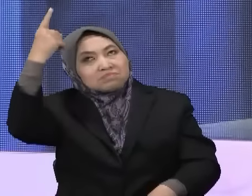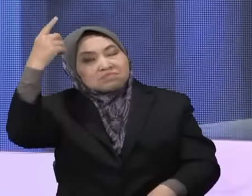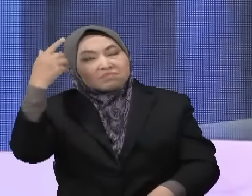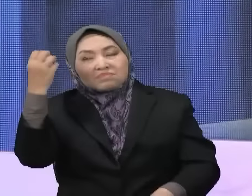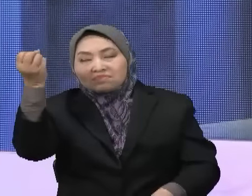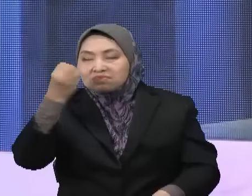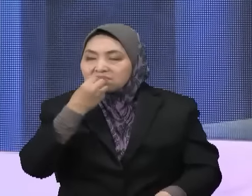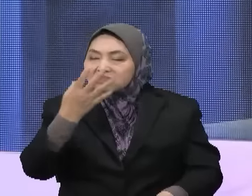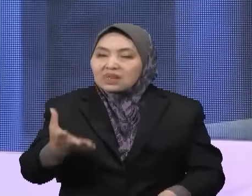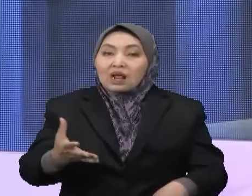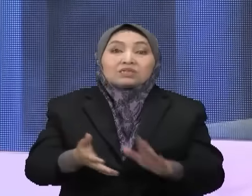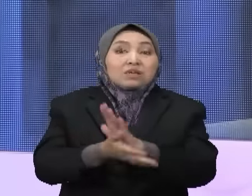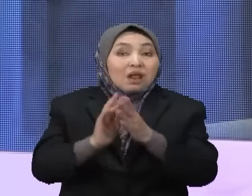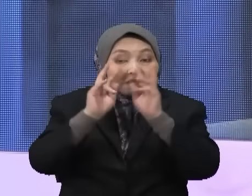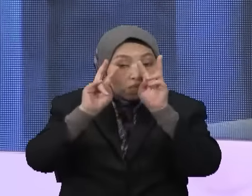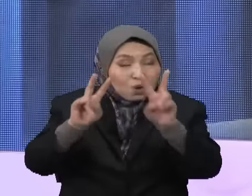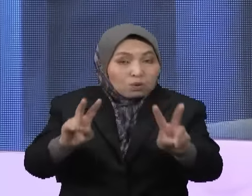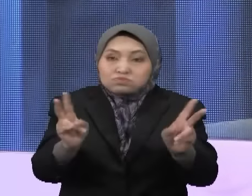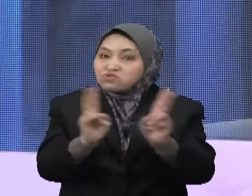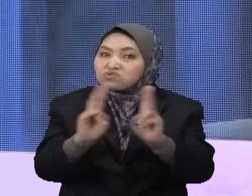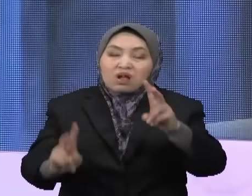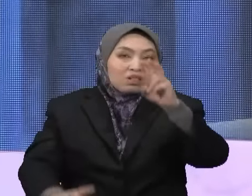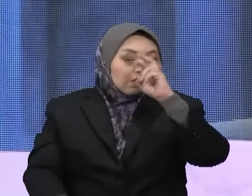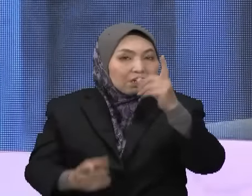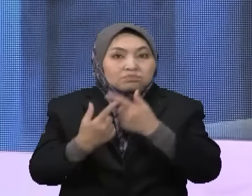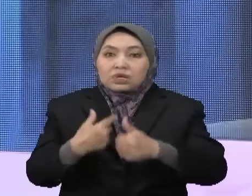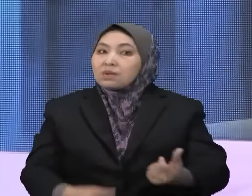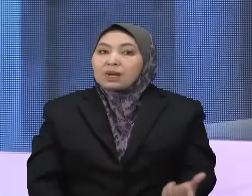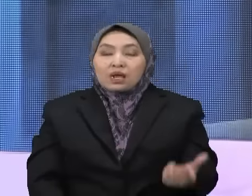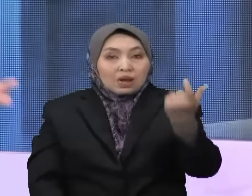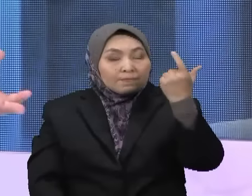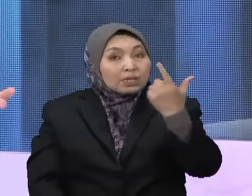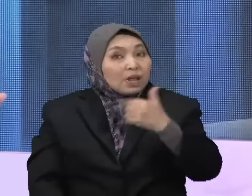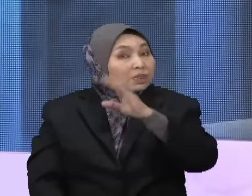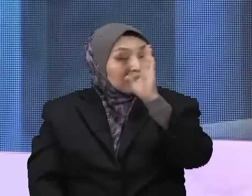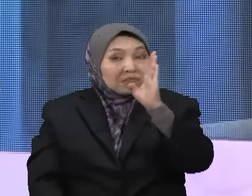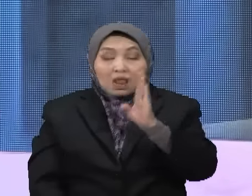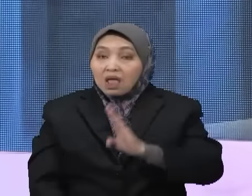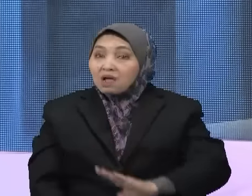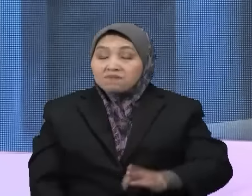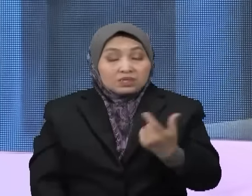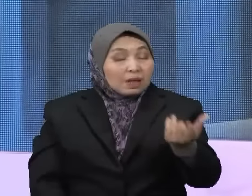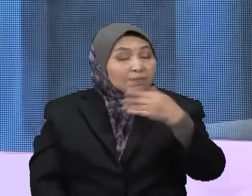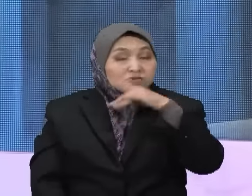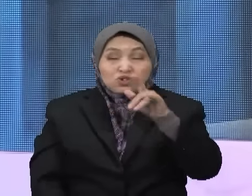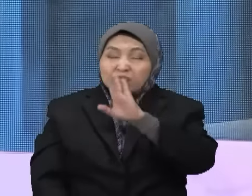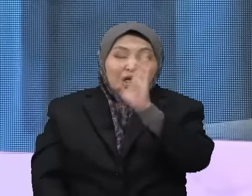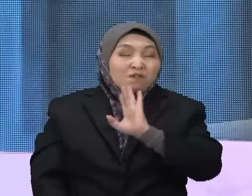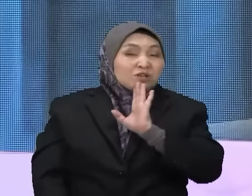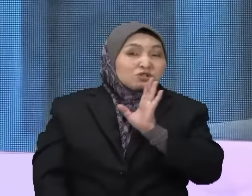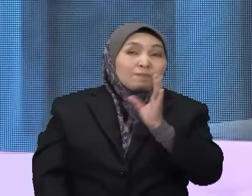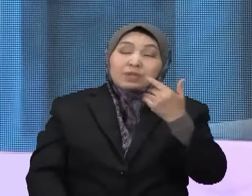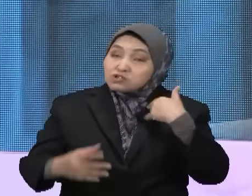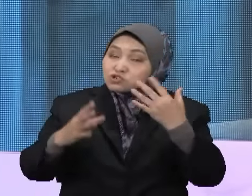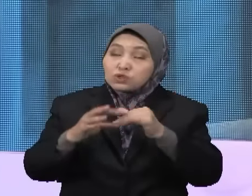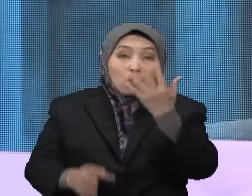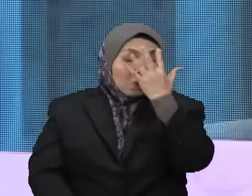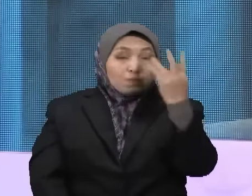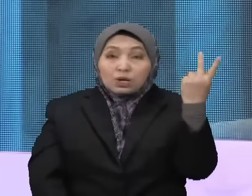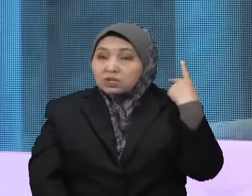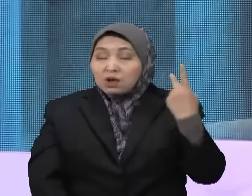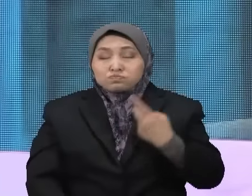pada perkataan ini, ia amat tegas daripada Nabi, dan Nabi tak pernah cakap begitu, Ustaz, ya. Pasal sebelum ini ada cerita tentang orang munafik, kata Nabi